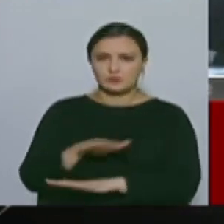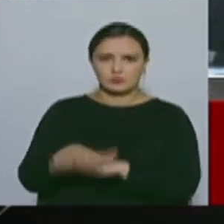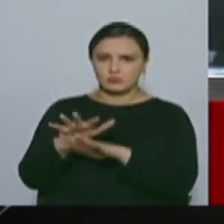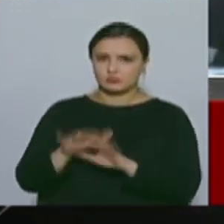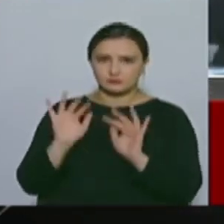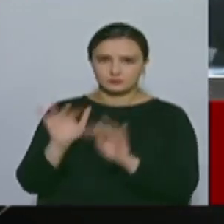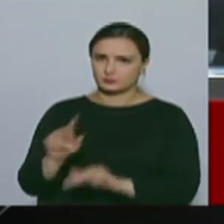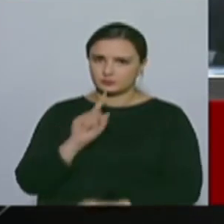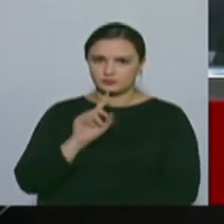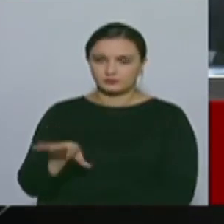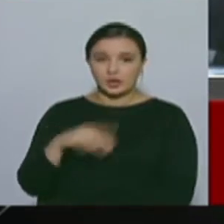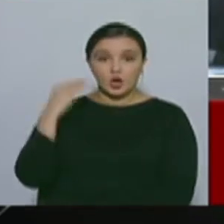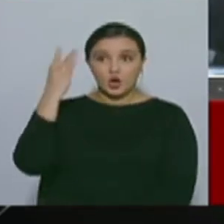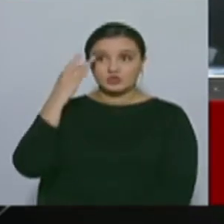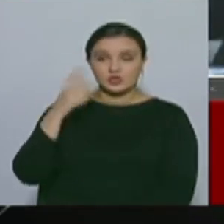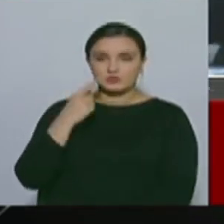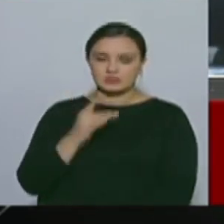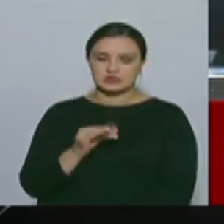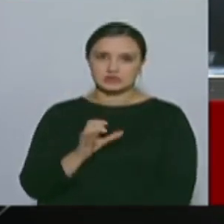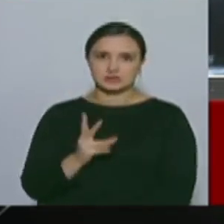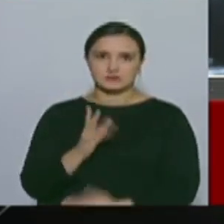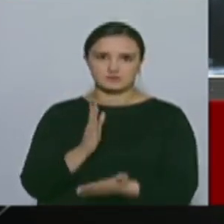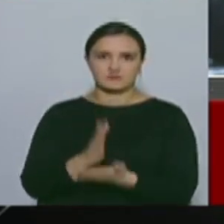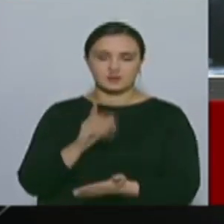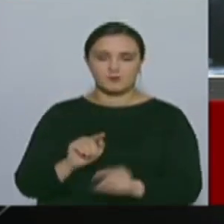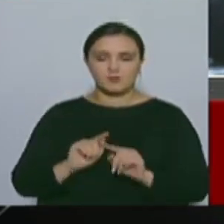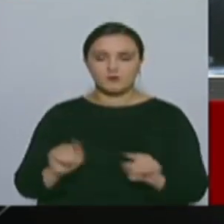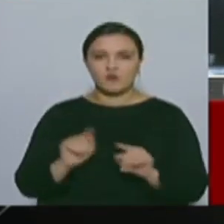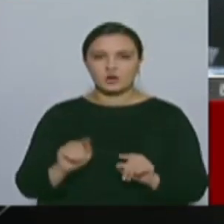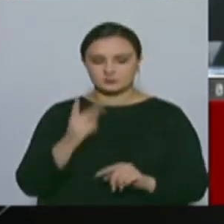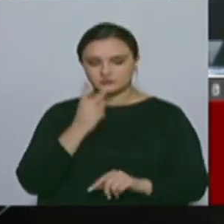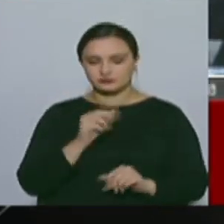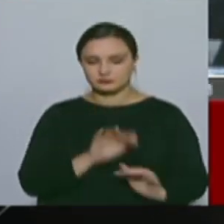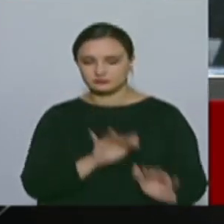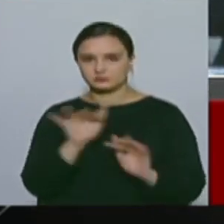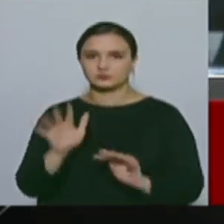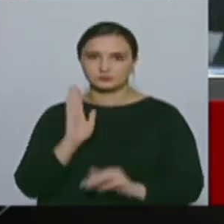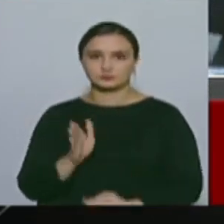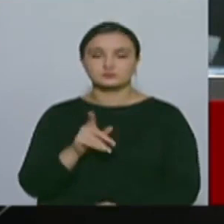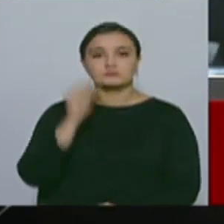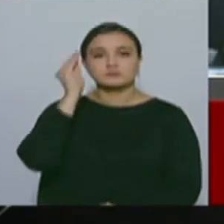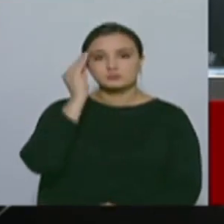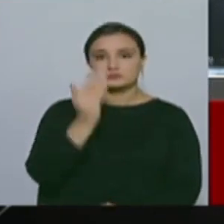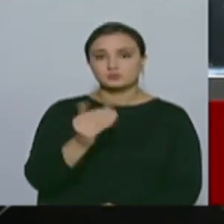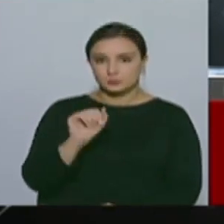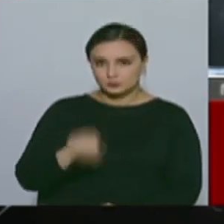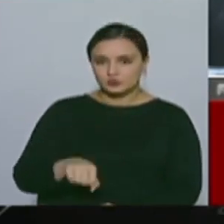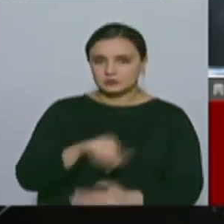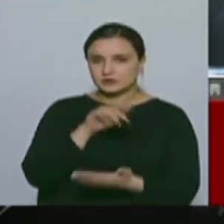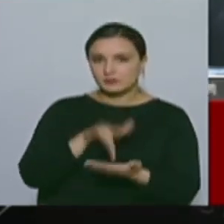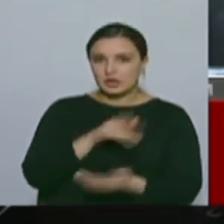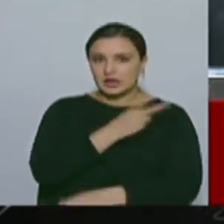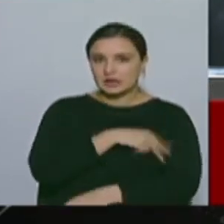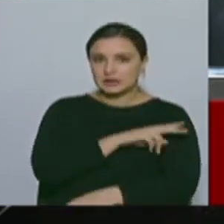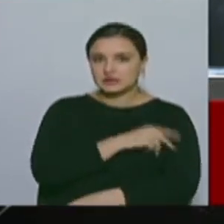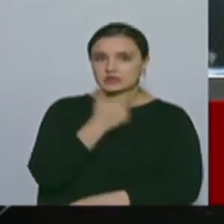მართველი გუნდი, რომ ამ რისკს ყოველ შემთხვევაში გარკვეული პროვოკაციის რისკს ხედავს. თქვენ როგორ ფიქრობთ, შეიძლება სამოქალაქო კლინიკაში